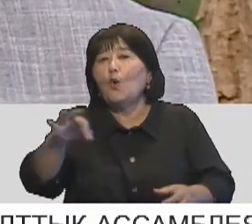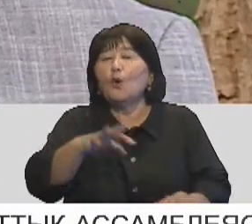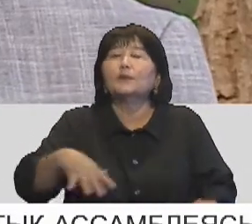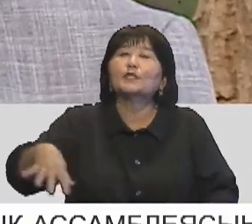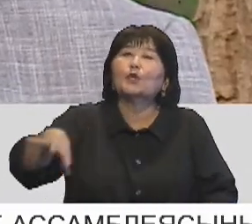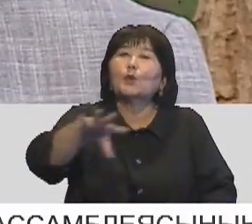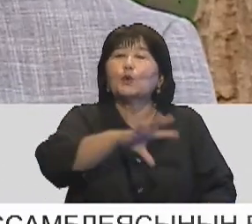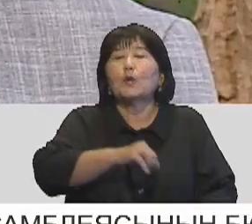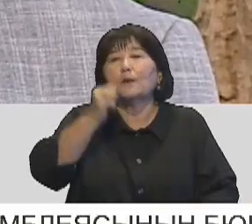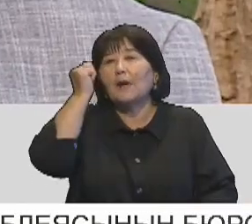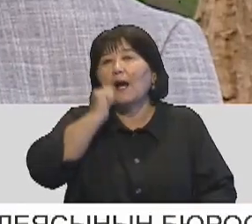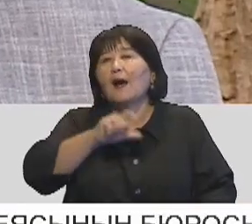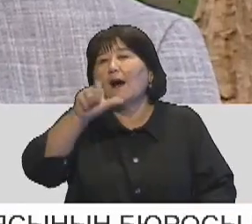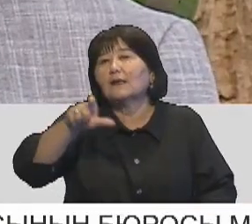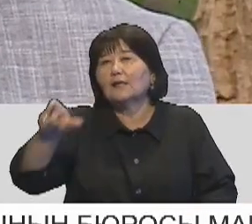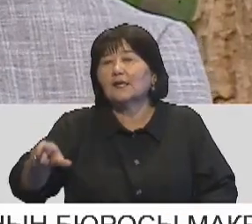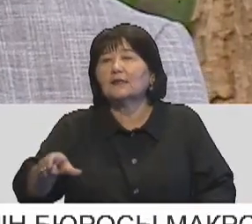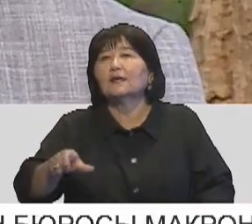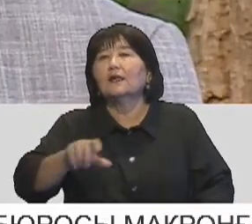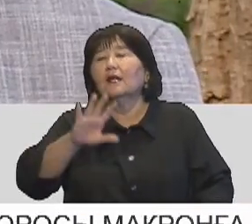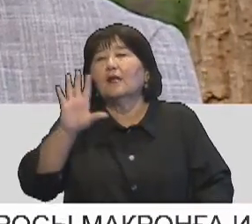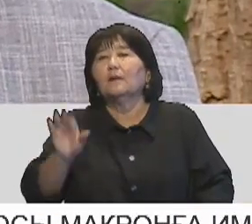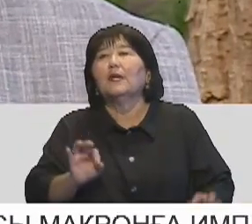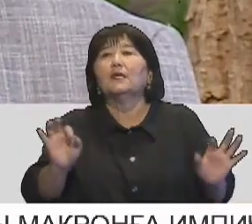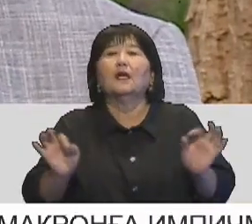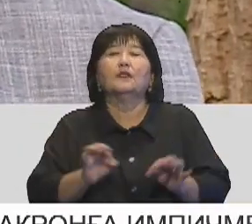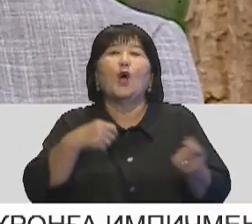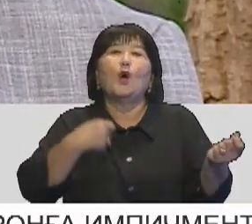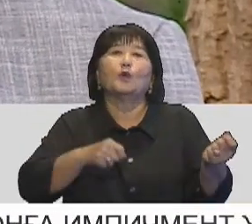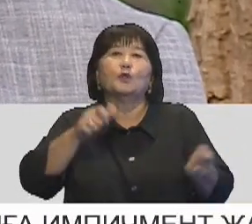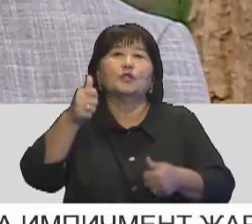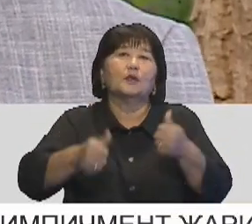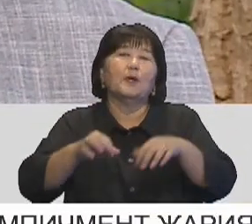көлеміндегі ардагерлердің, күйші ардагерлердің байқауын өткізу.